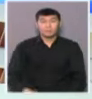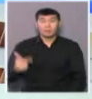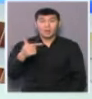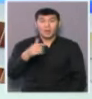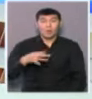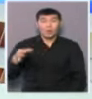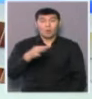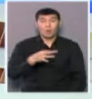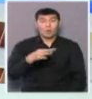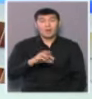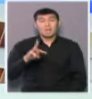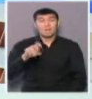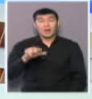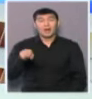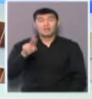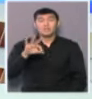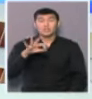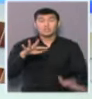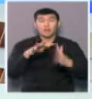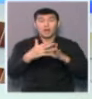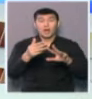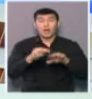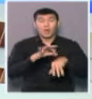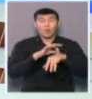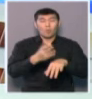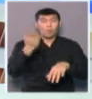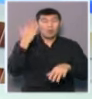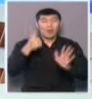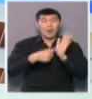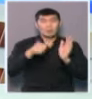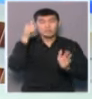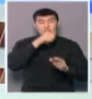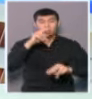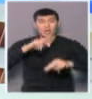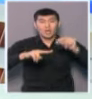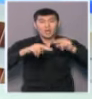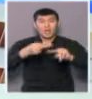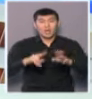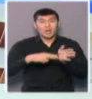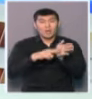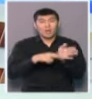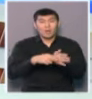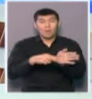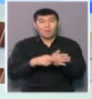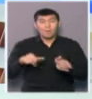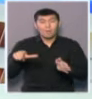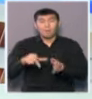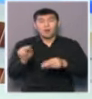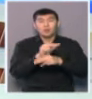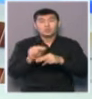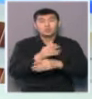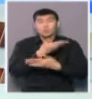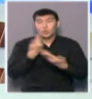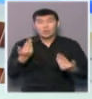Атырау облысындағы Махат және Дассор кентінде өткен ғасырдың 60-шылдары салынған перрон ешқашан жөндеу көрмеген.